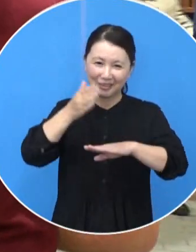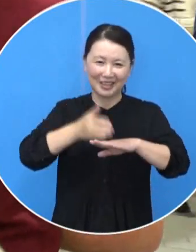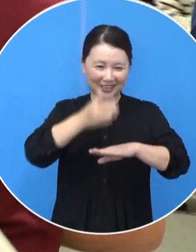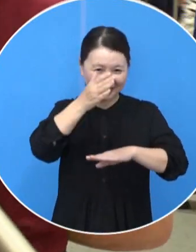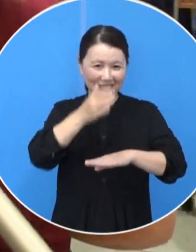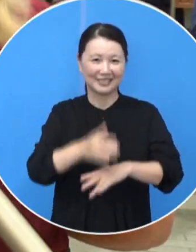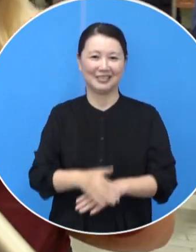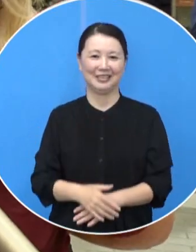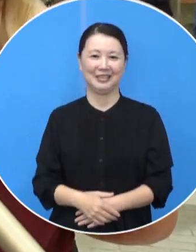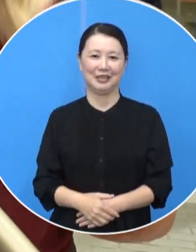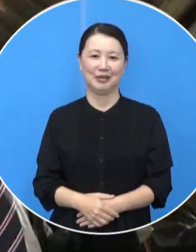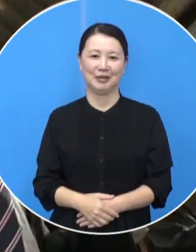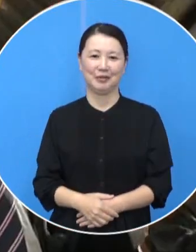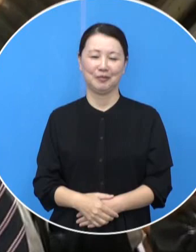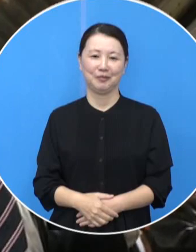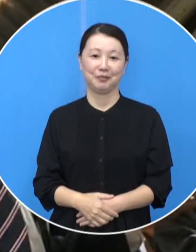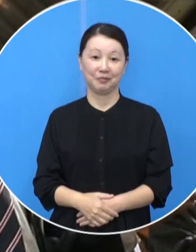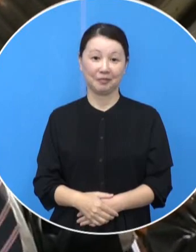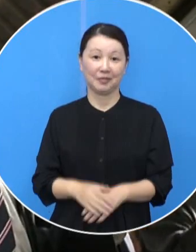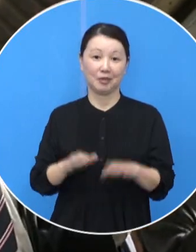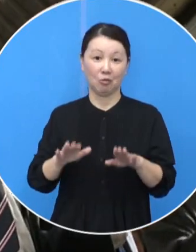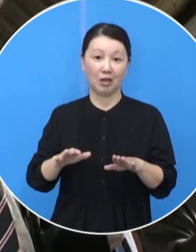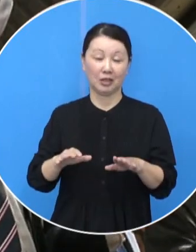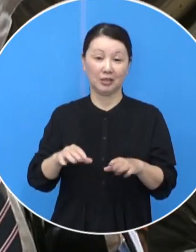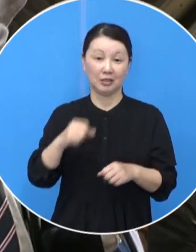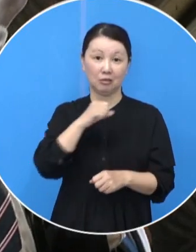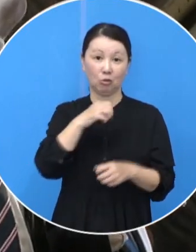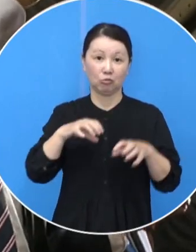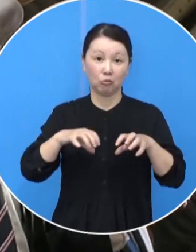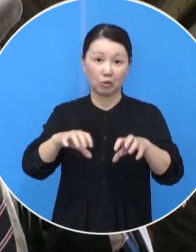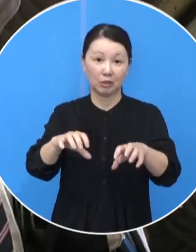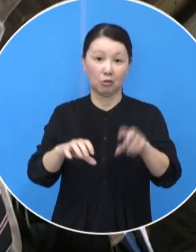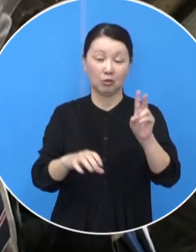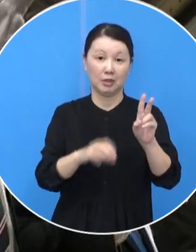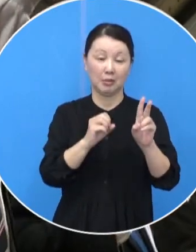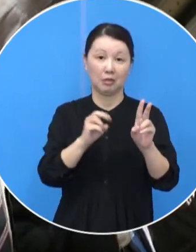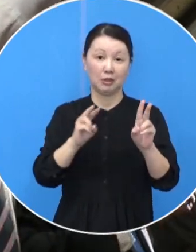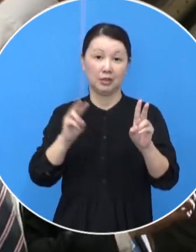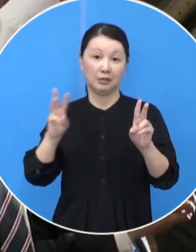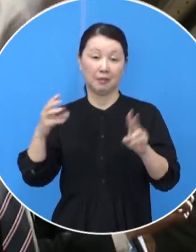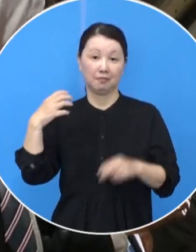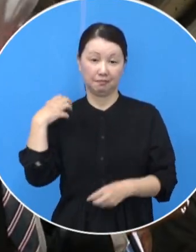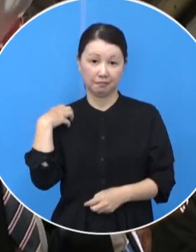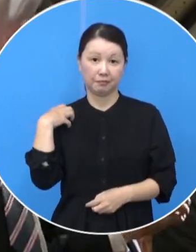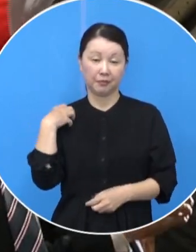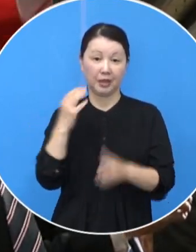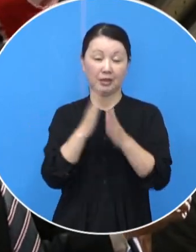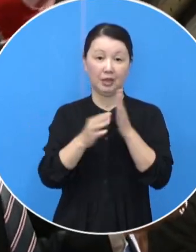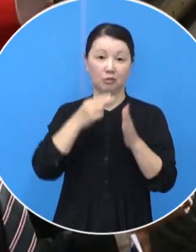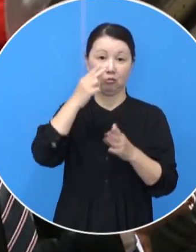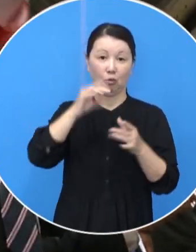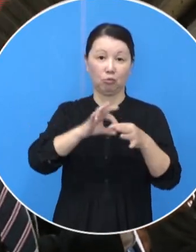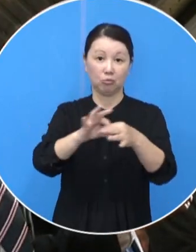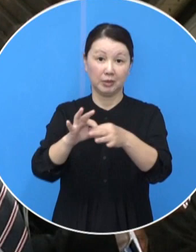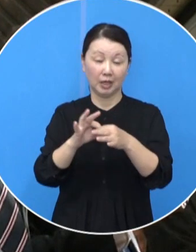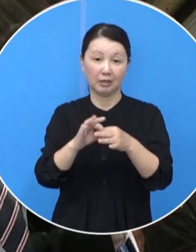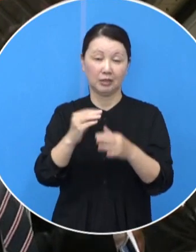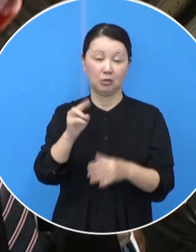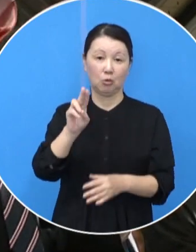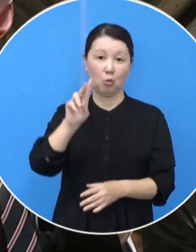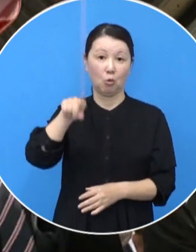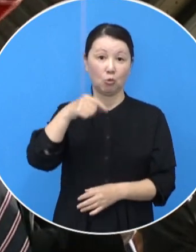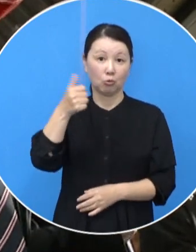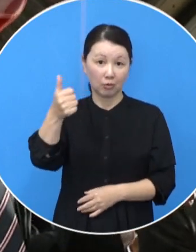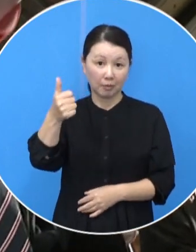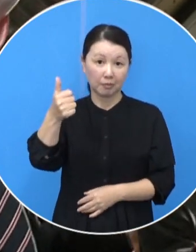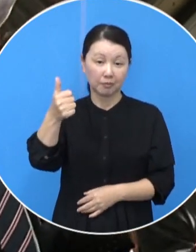Thank you very much. 今回、焼酎ストリート2023を主催した県酒造組合の河野